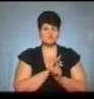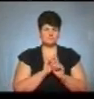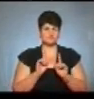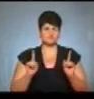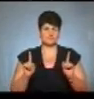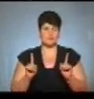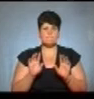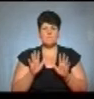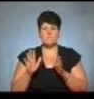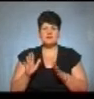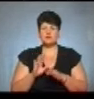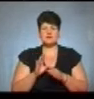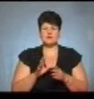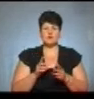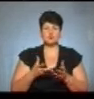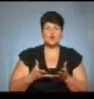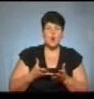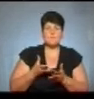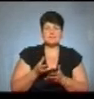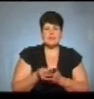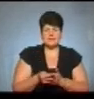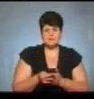неузгоджені моменти щодо оплати